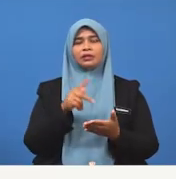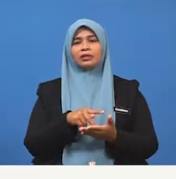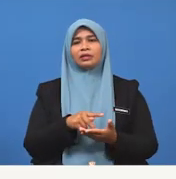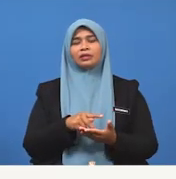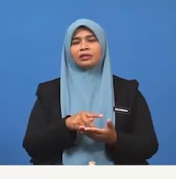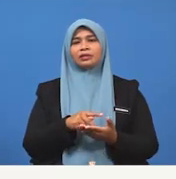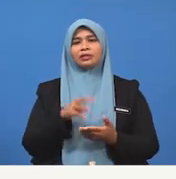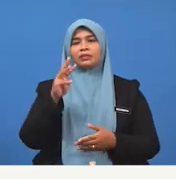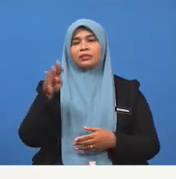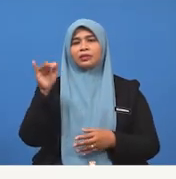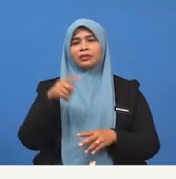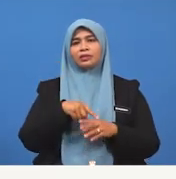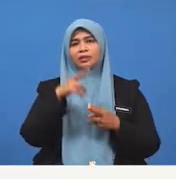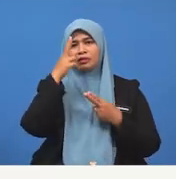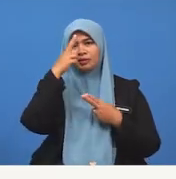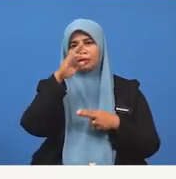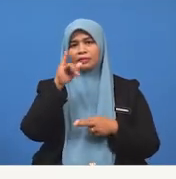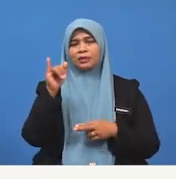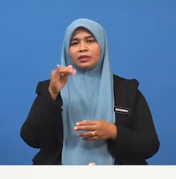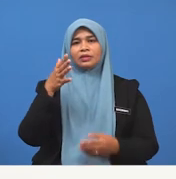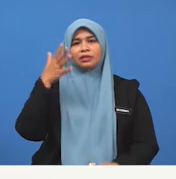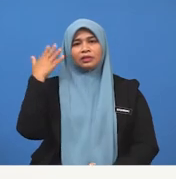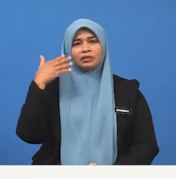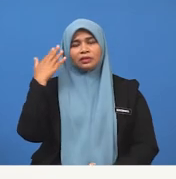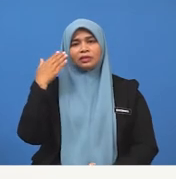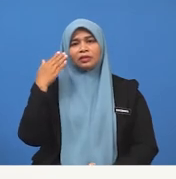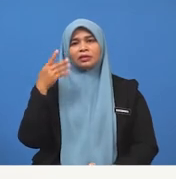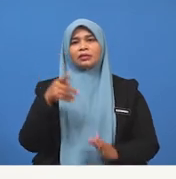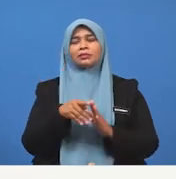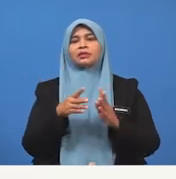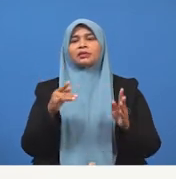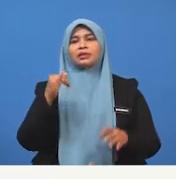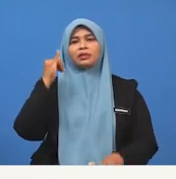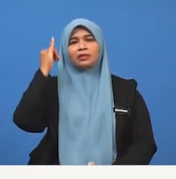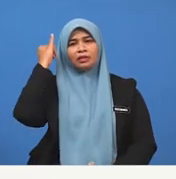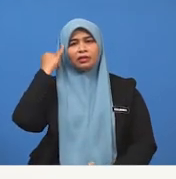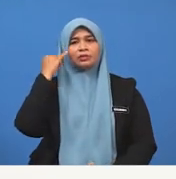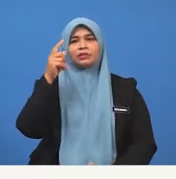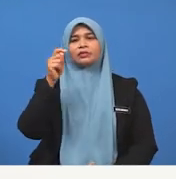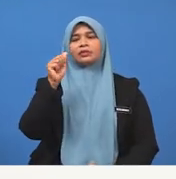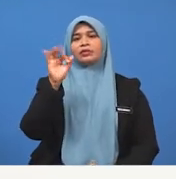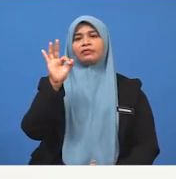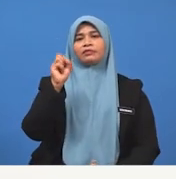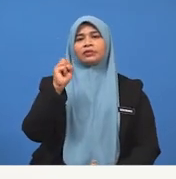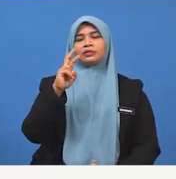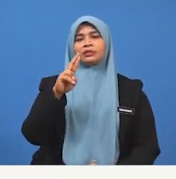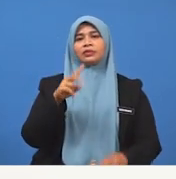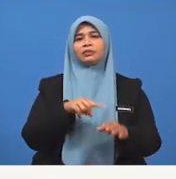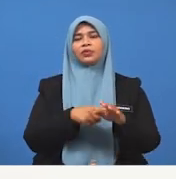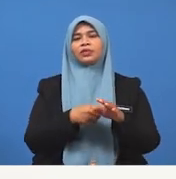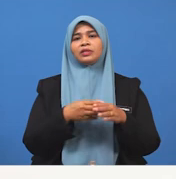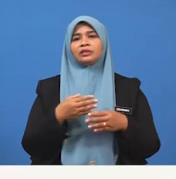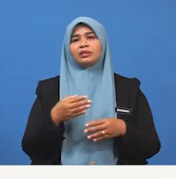murid-muridnya dihormati sejarah Ilmu Tafsir bermula sejak Alquran mulai